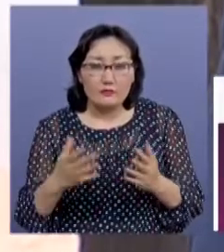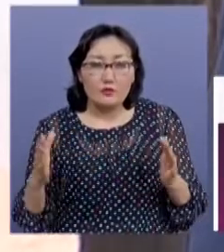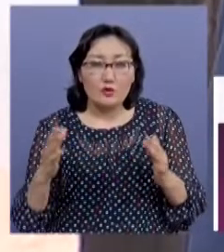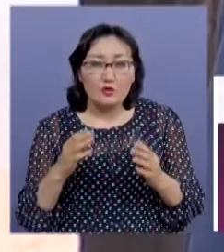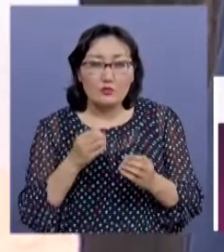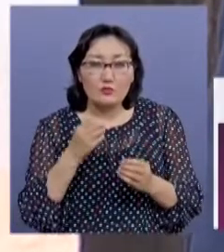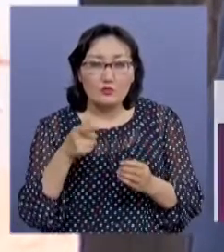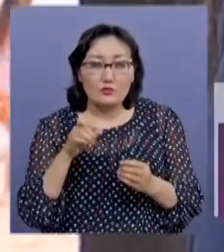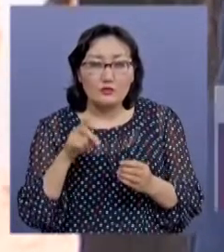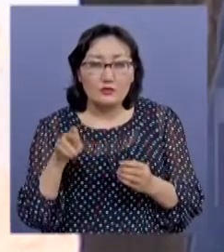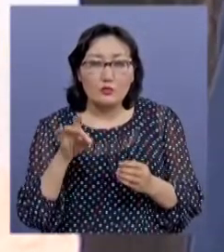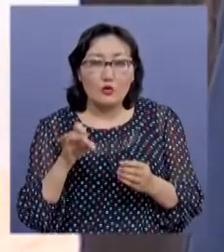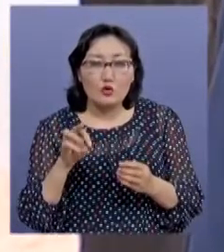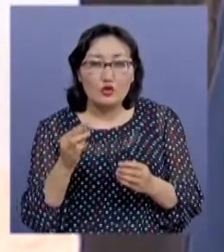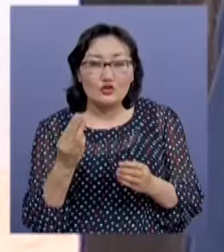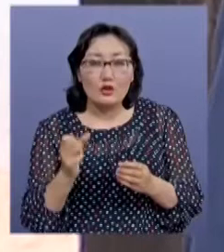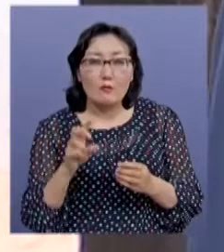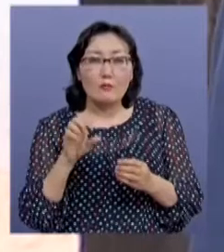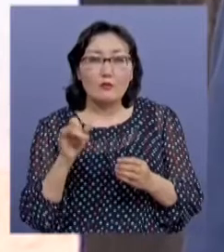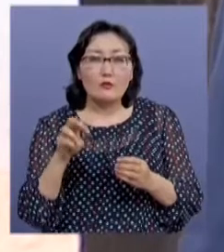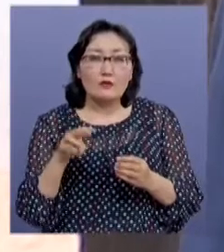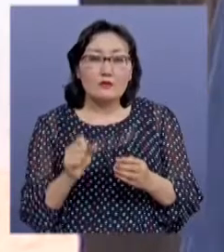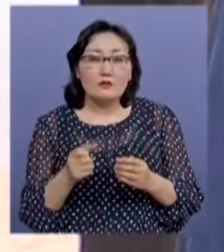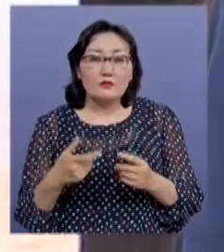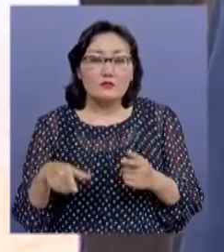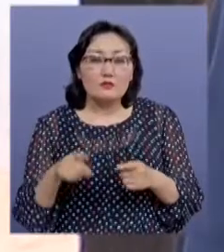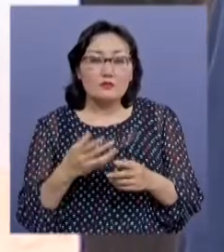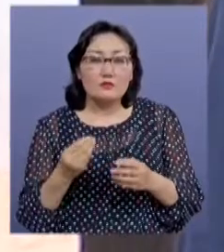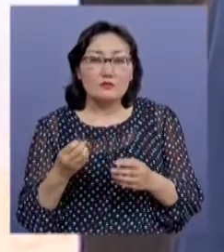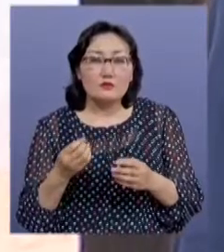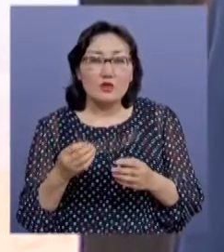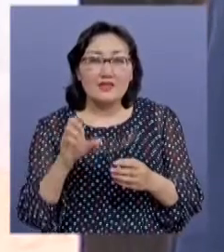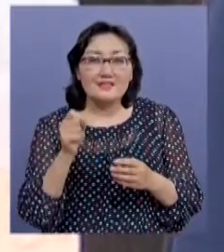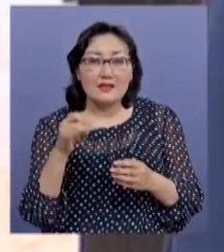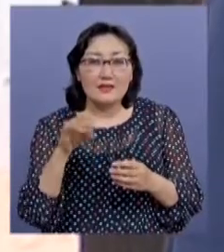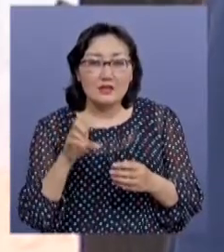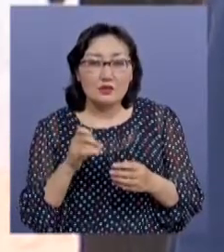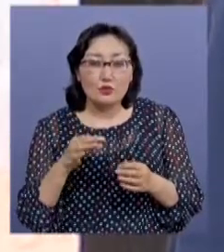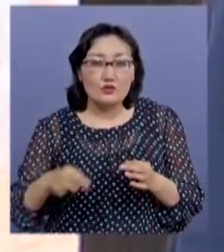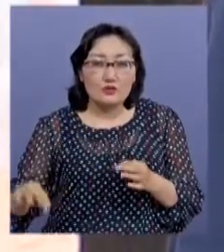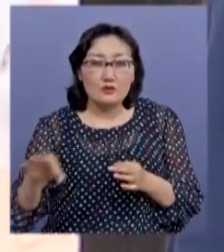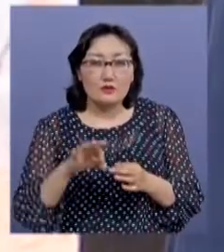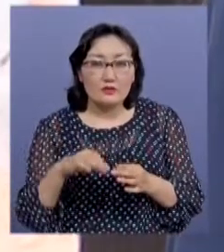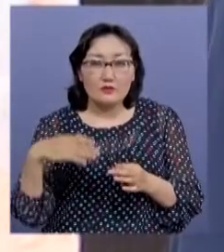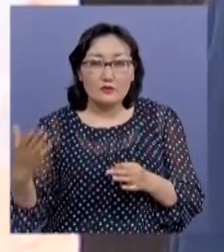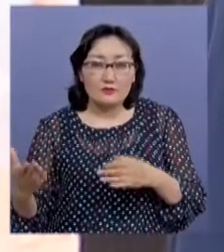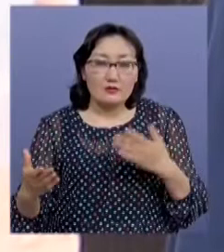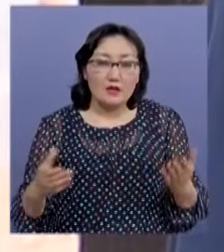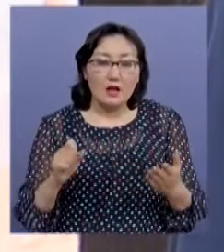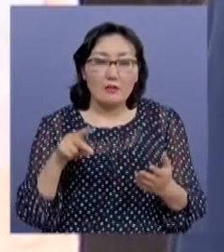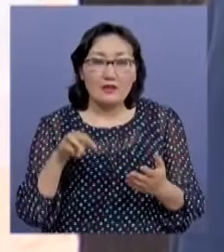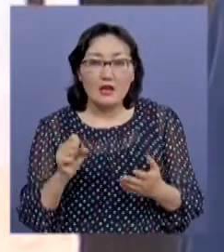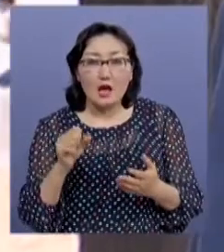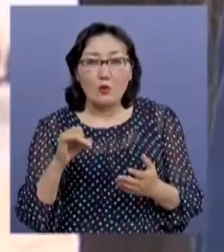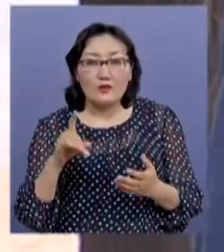Гүлдер, Роша Бома жаңағы шомылу алаңы және Сайран өзені. Сайран өзені екі жағы, Алмалы ауданы, Әуезов